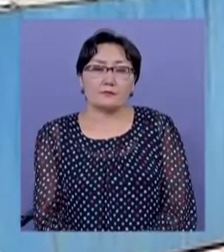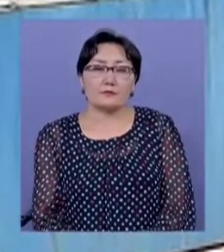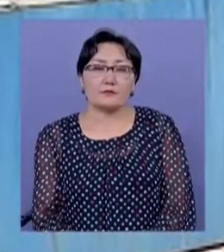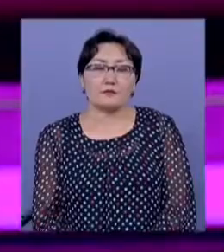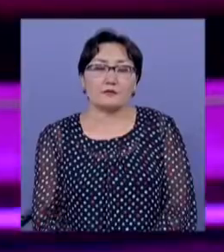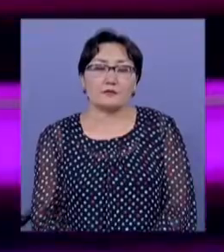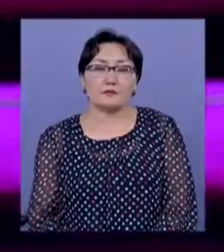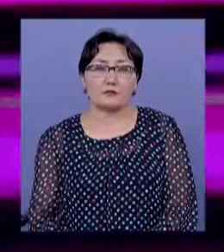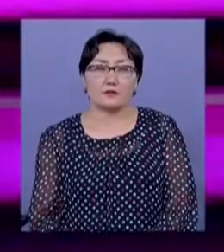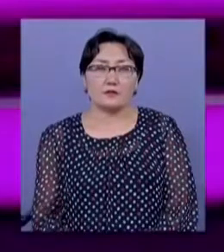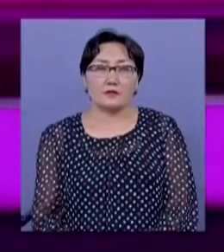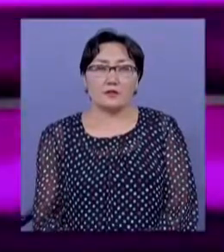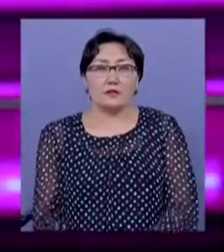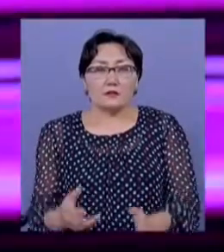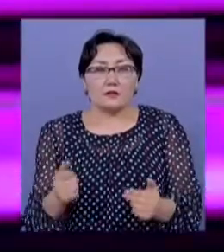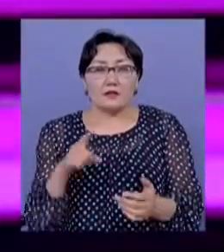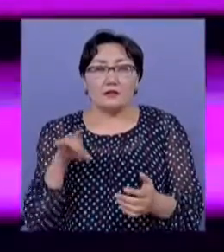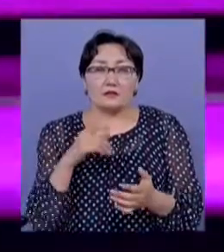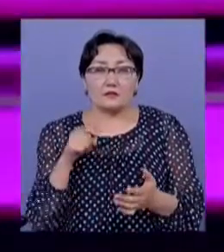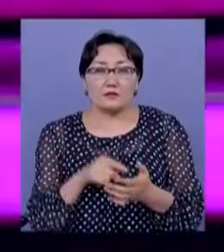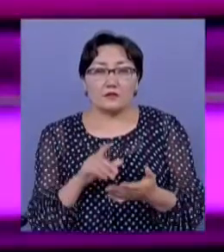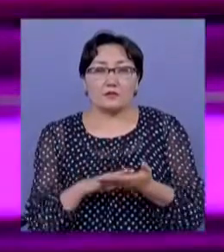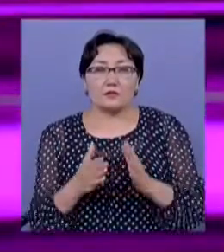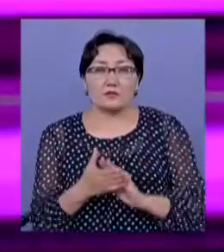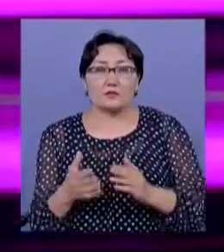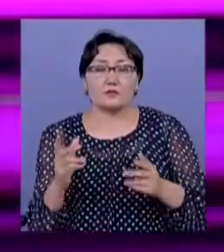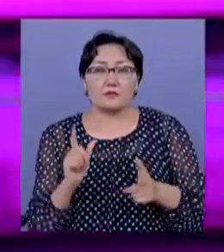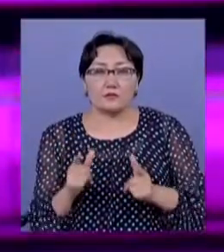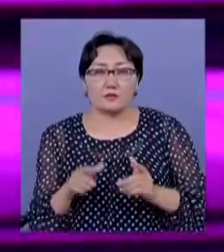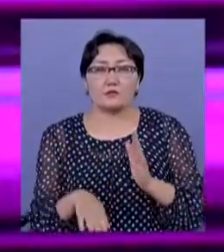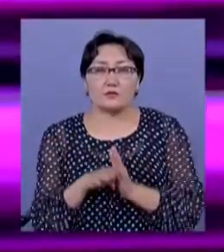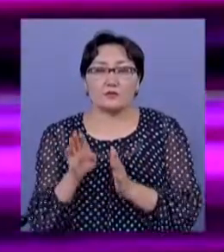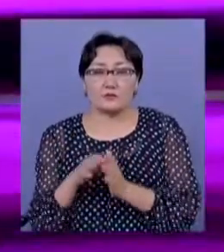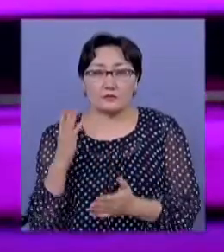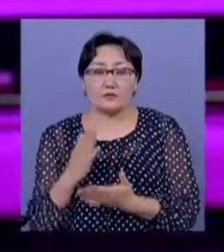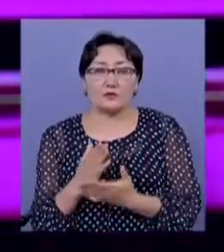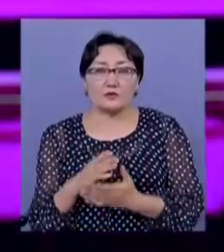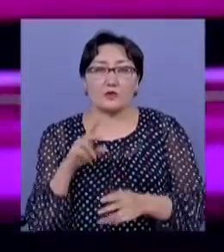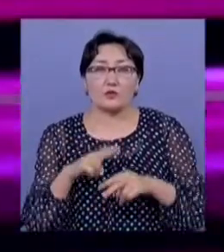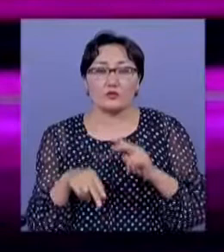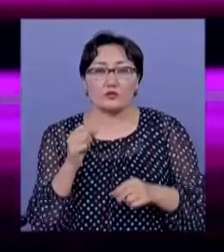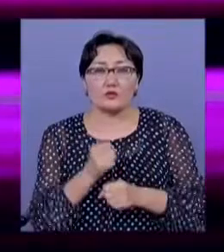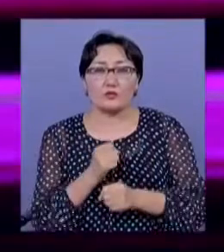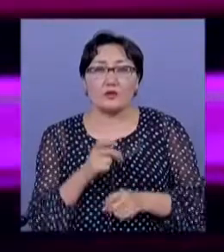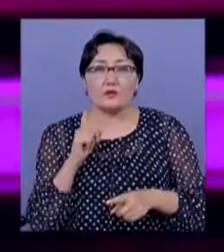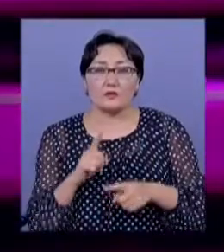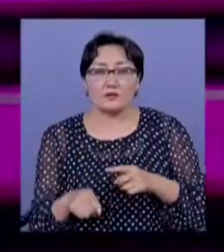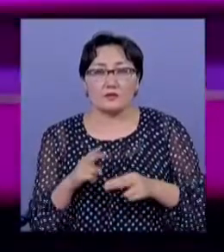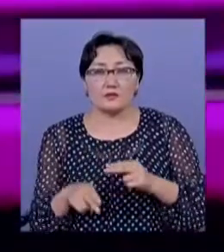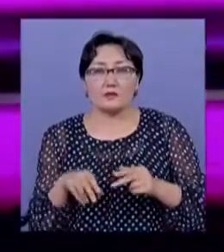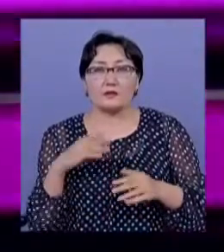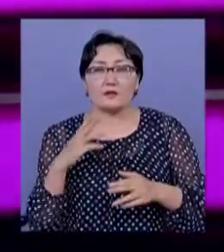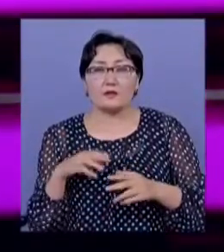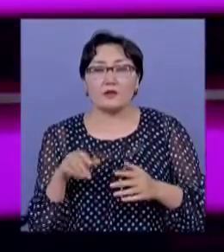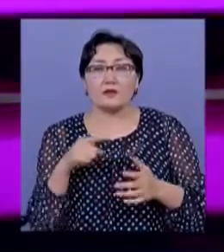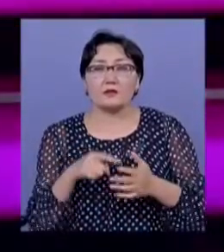Арыстан. Арыс қаласының ахуалы шынымен де жақсарып келе жатқан көрінеді. Құрылыс жұмыстары тез аяқталып, қала одан